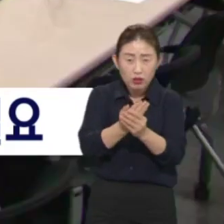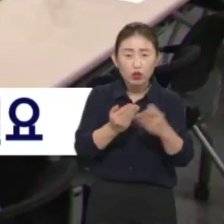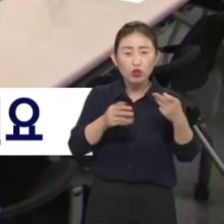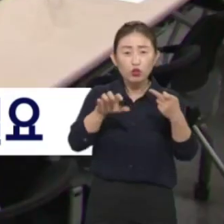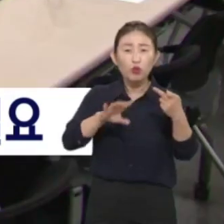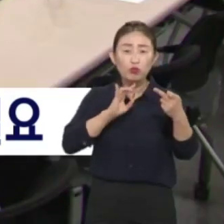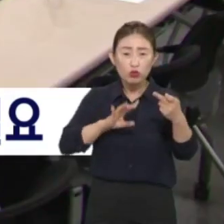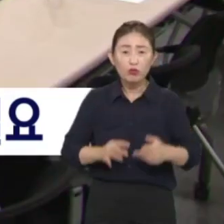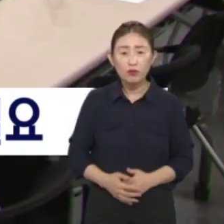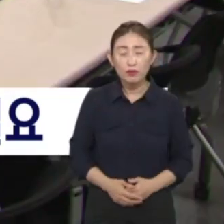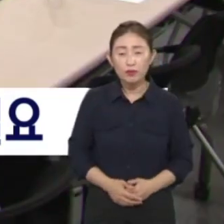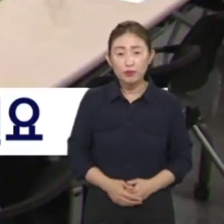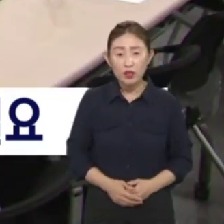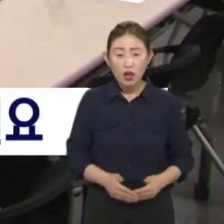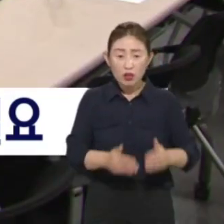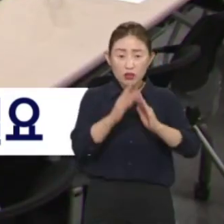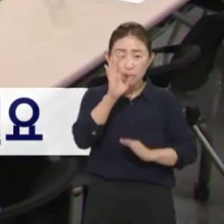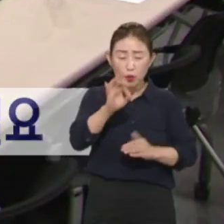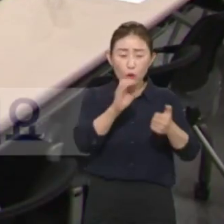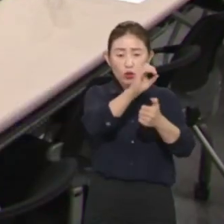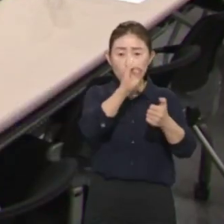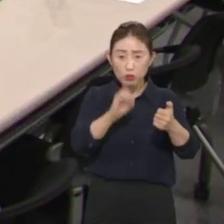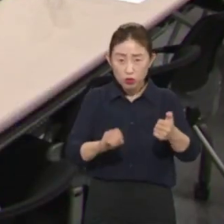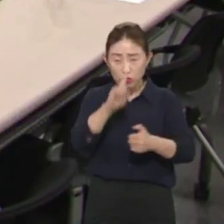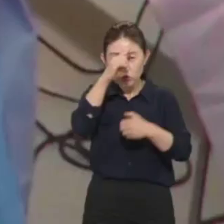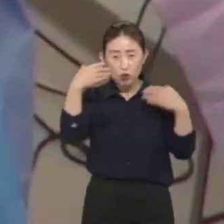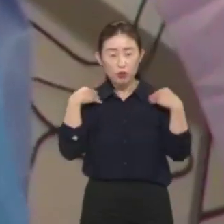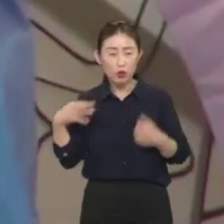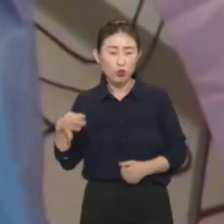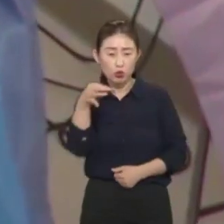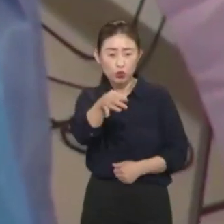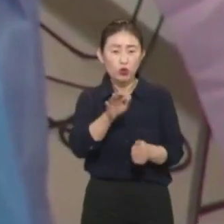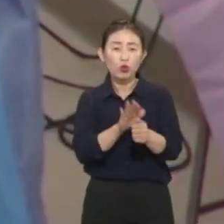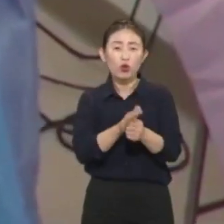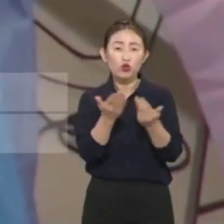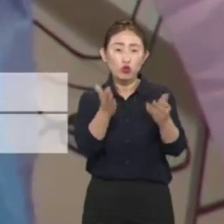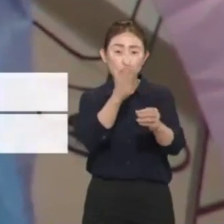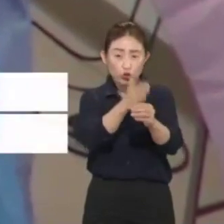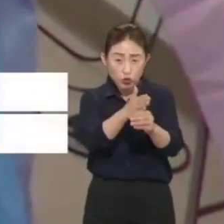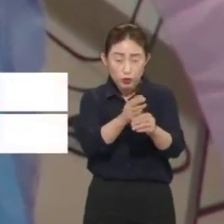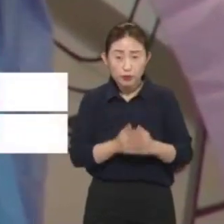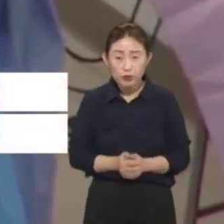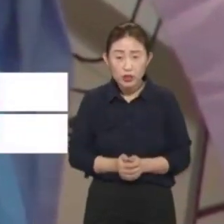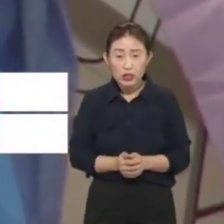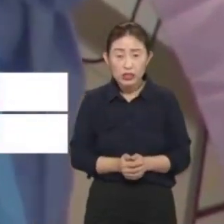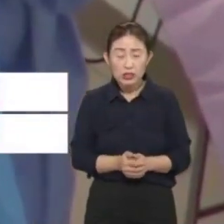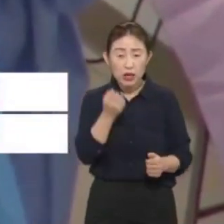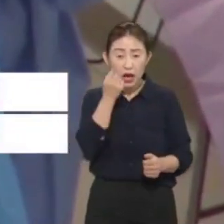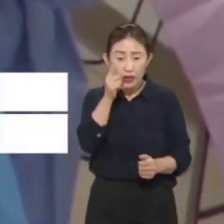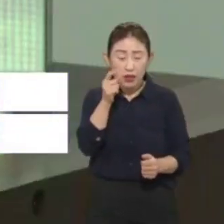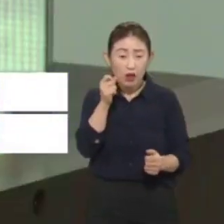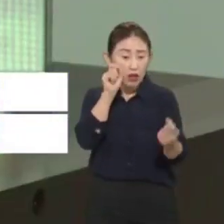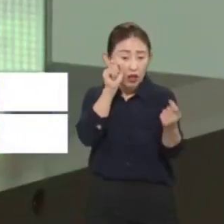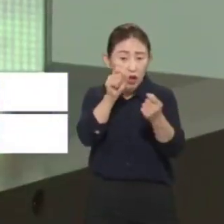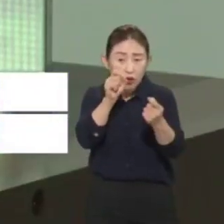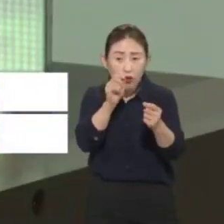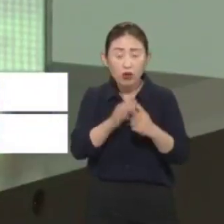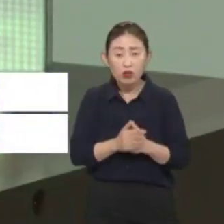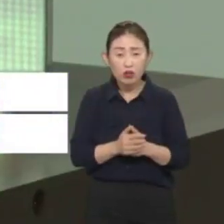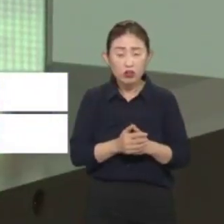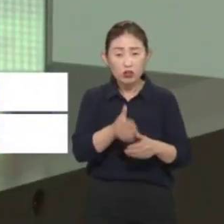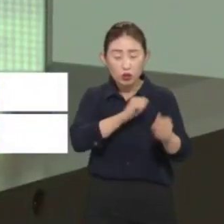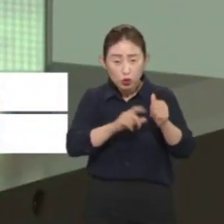불과합니다. 설치 비용의 50%를 정부가 부담한다지만 제도 시행이 한 달여 앞으로 다가온 만큼